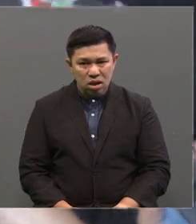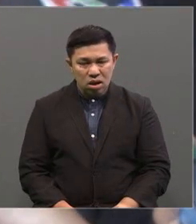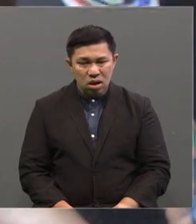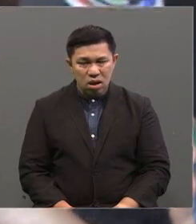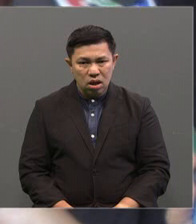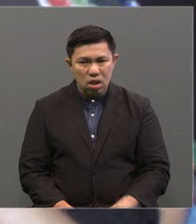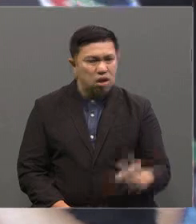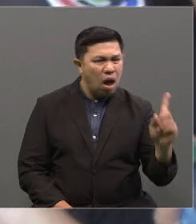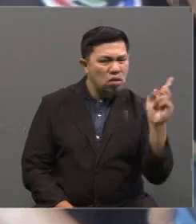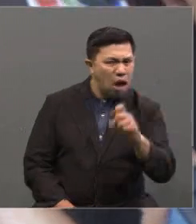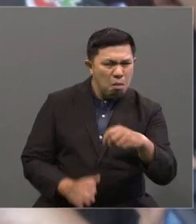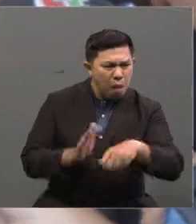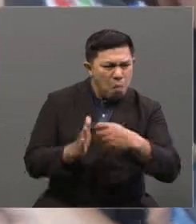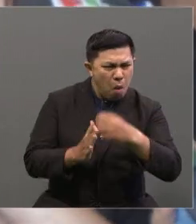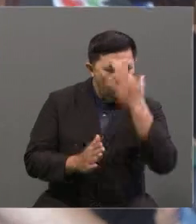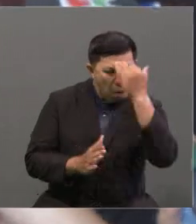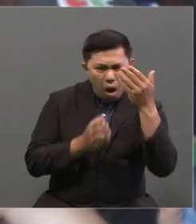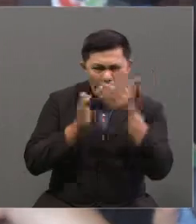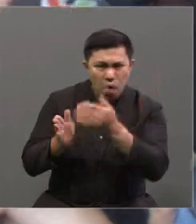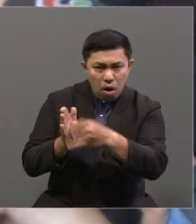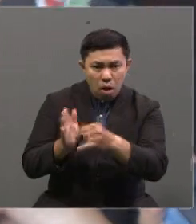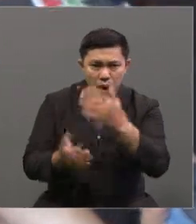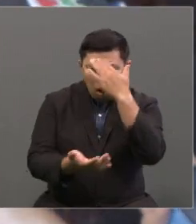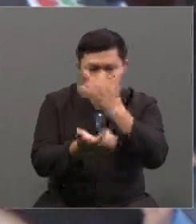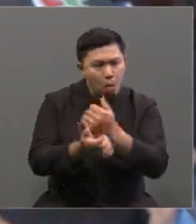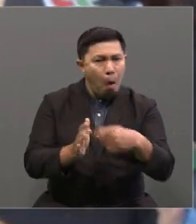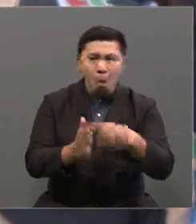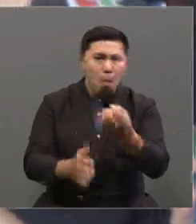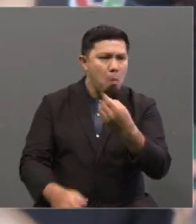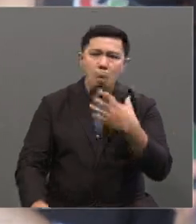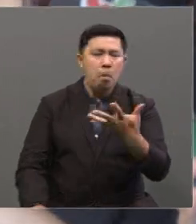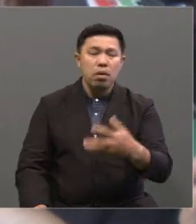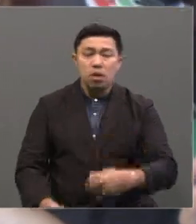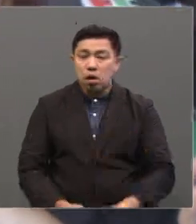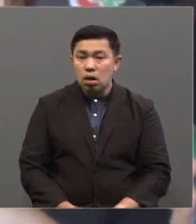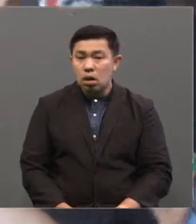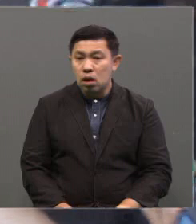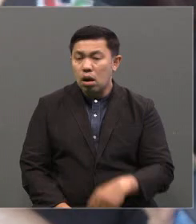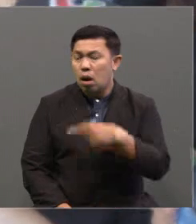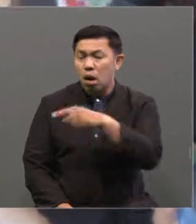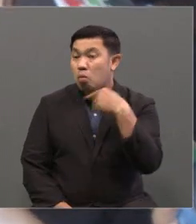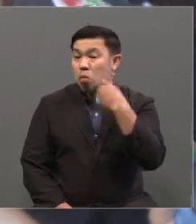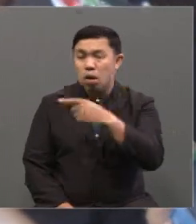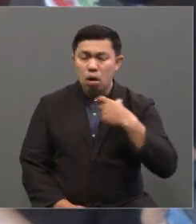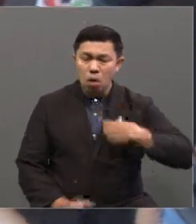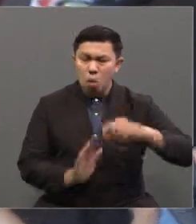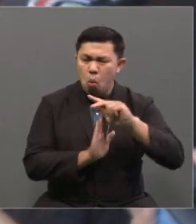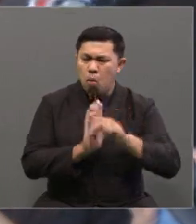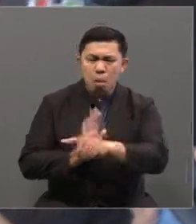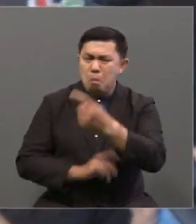เขามีเหตุผลอะไรเขาต้อง ตรงนี้พนักงานสอบสวนไม่ได้แจ้ง เขาไม่ได้เขียนไว้ค่ะ แล้วคุณพัฒน์มุมมองว่าอย่างไรเขามีเหตุผลอะไรต้องม